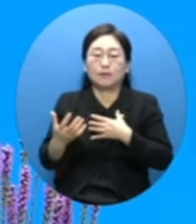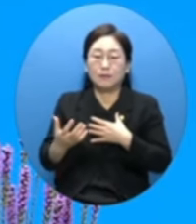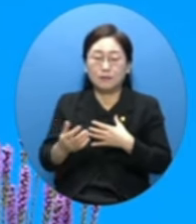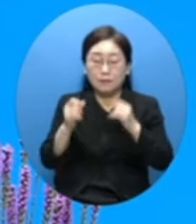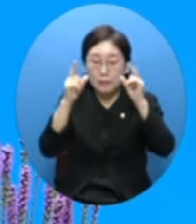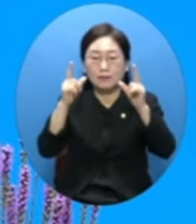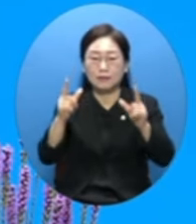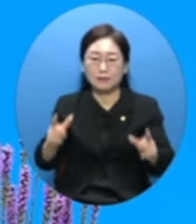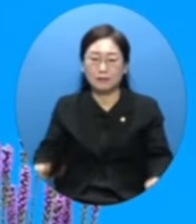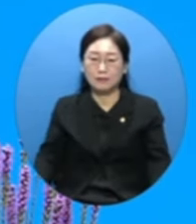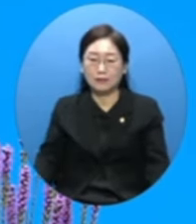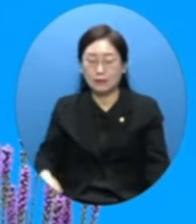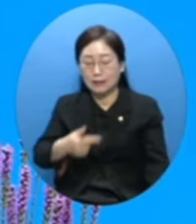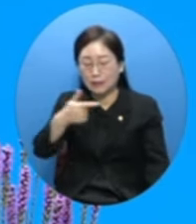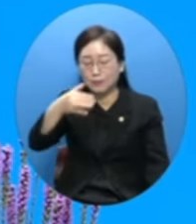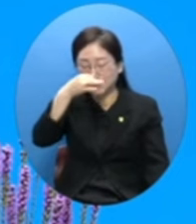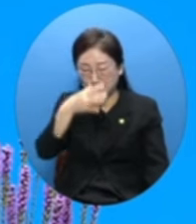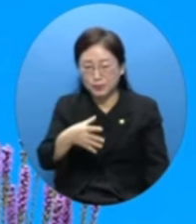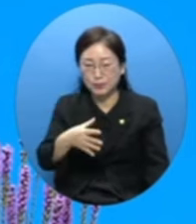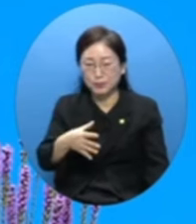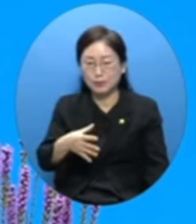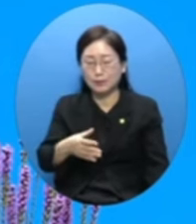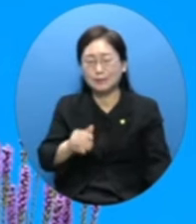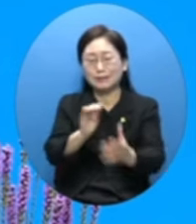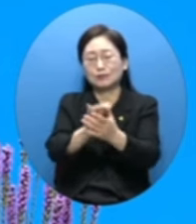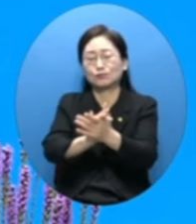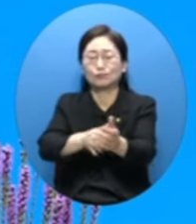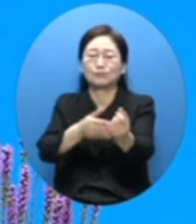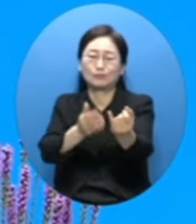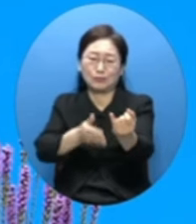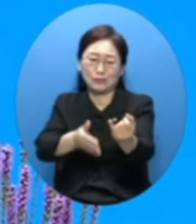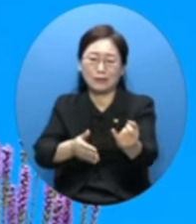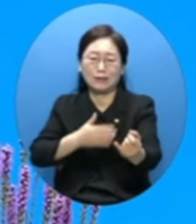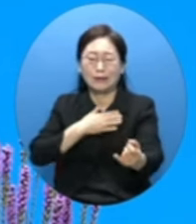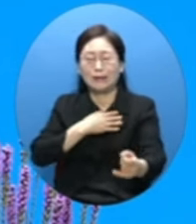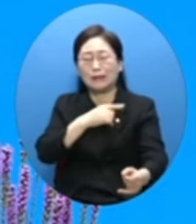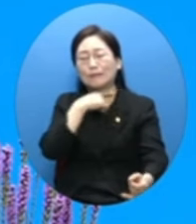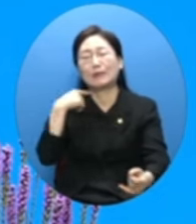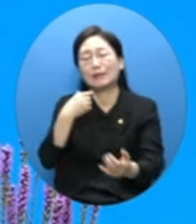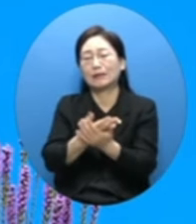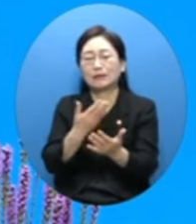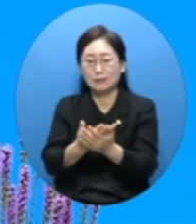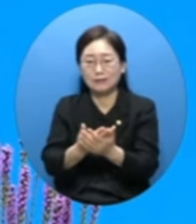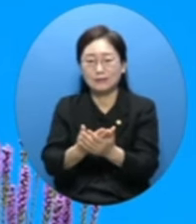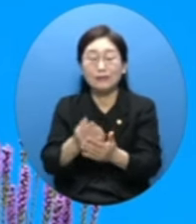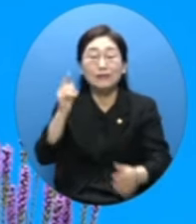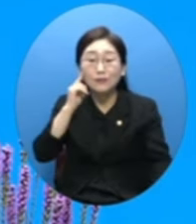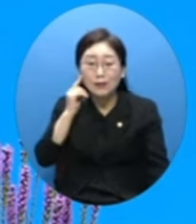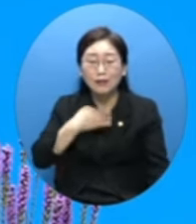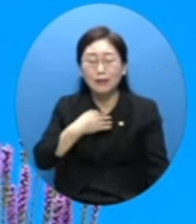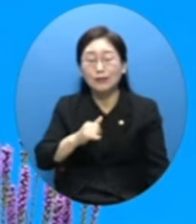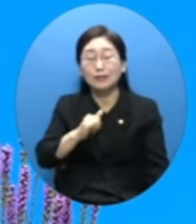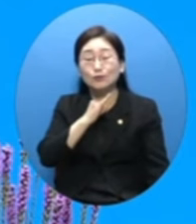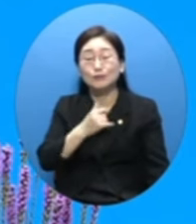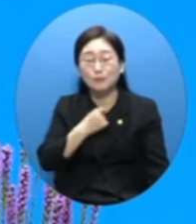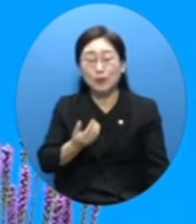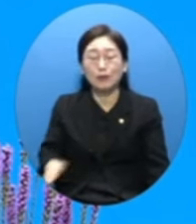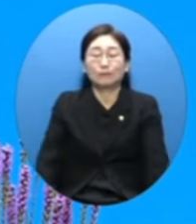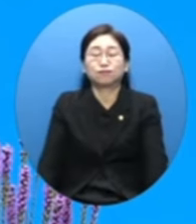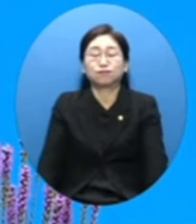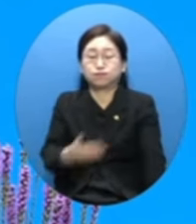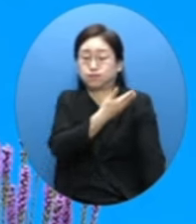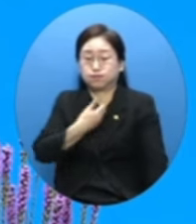깹니다 너무 힘들어서 친구한테 자기를 좀 죽여 달라 그랬습니다 왜냐면 죽고 싶어도 모든가 죽을